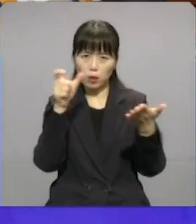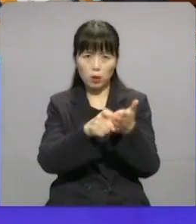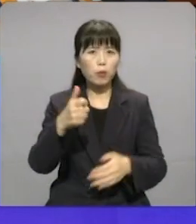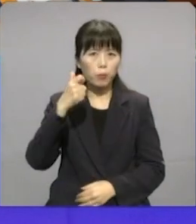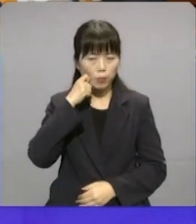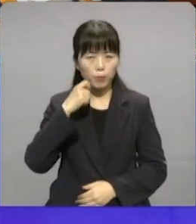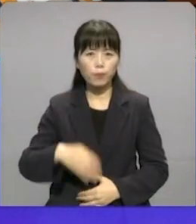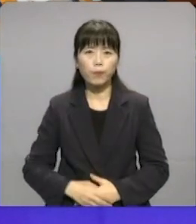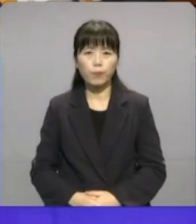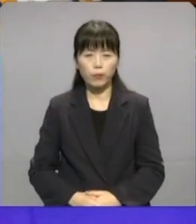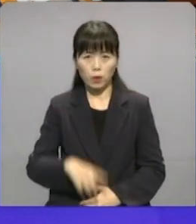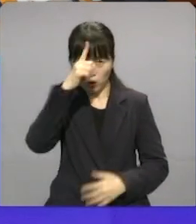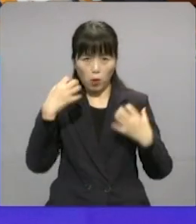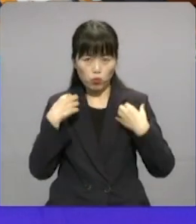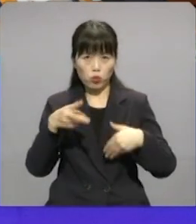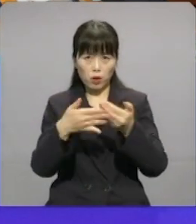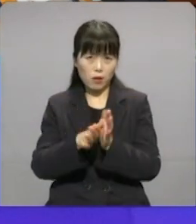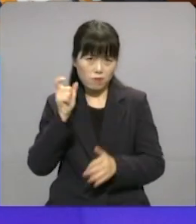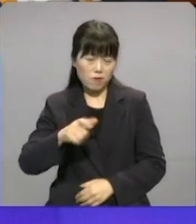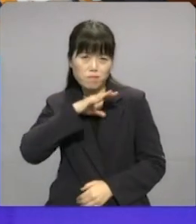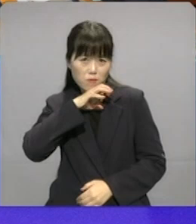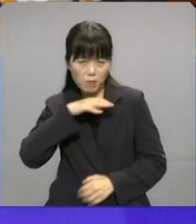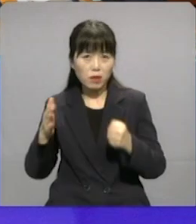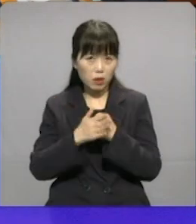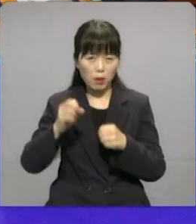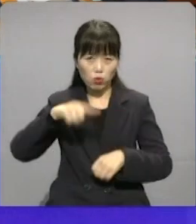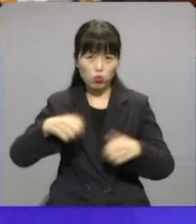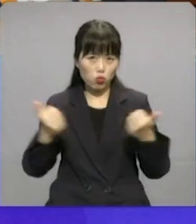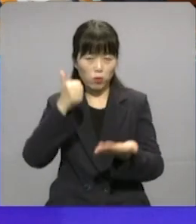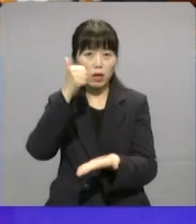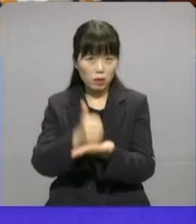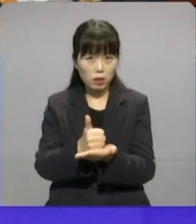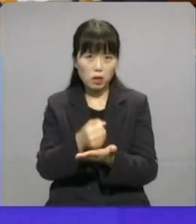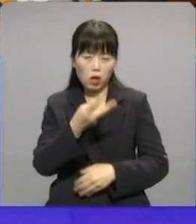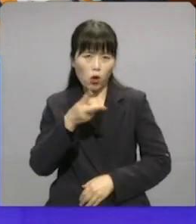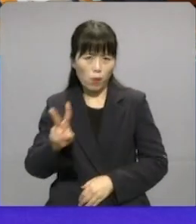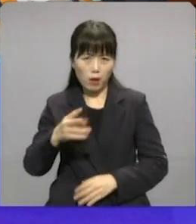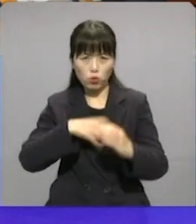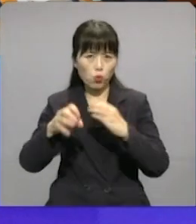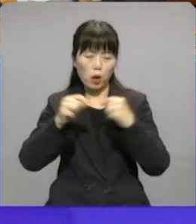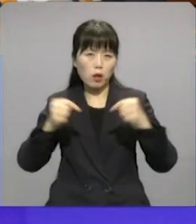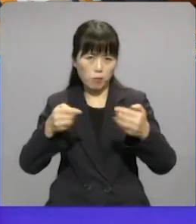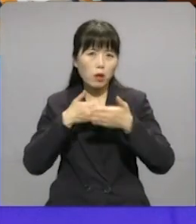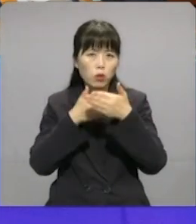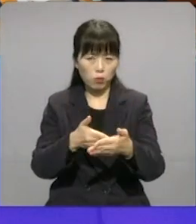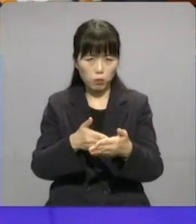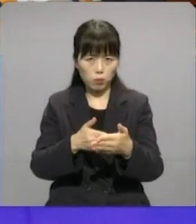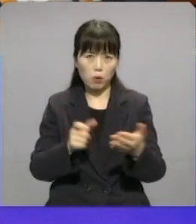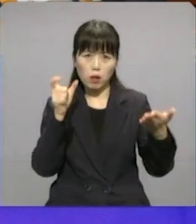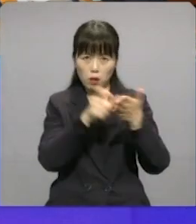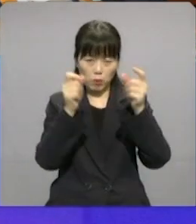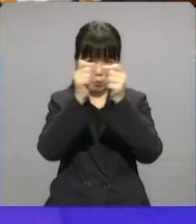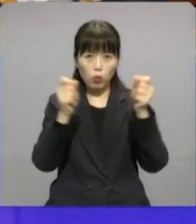상정되지 못했습니다. 정부 여당의 강력한 반발에 우원식 국회의장이 여야에 추가 협상을 요구하며